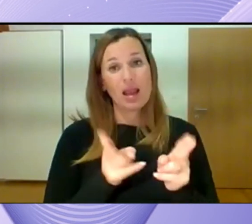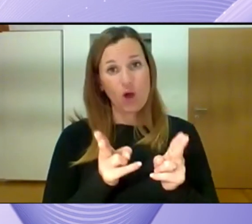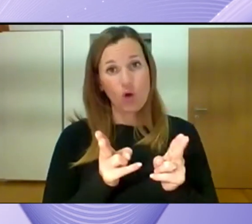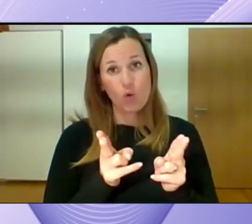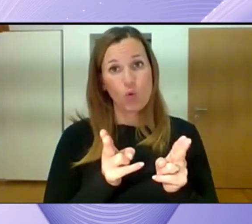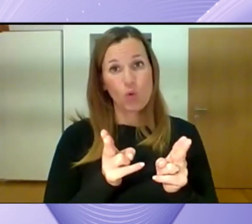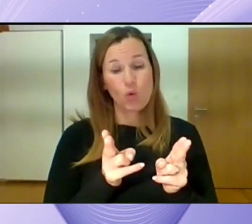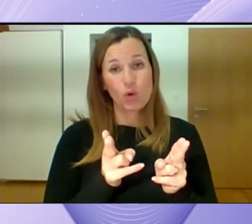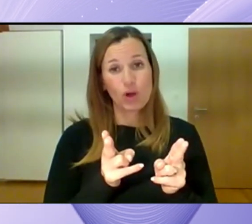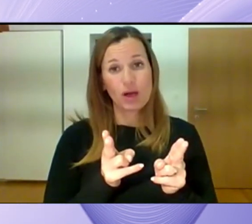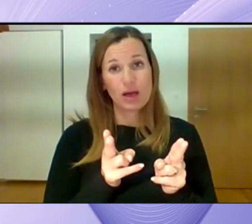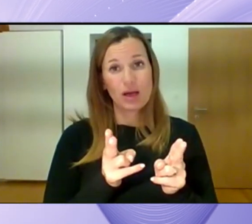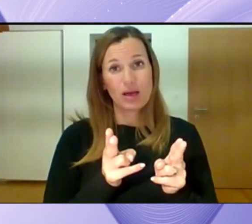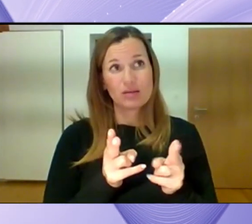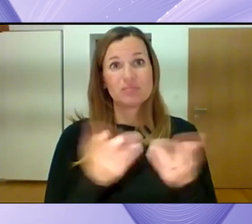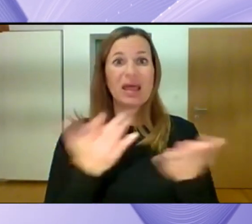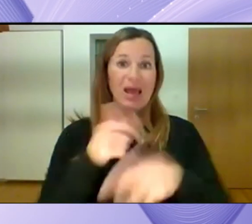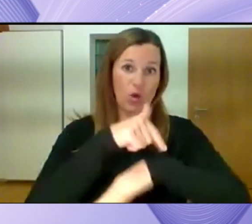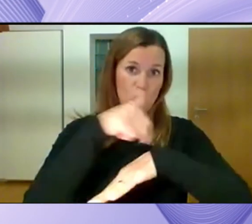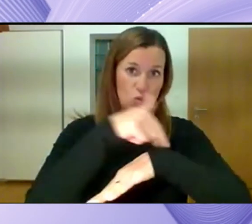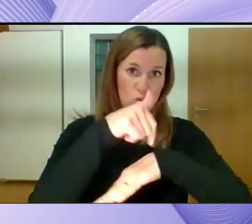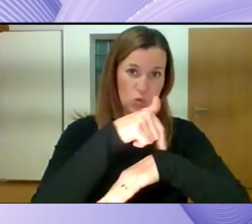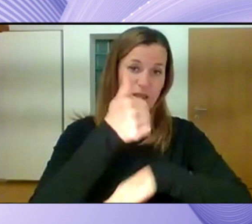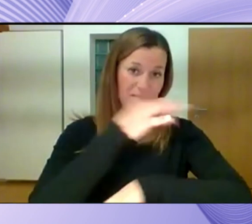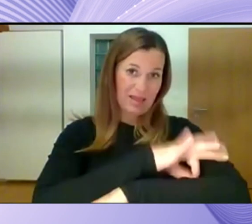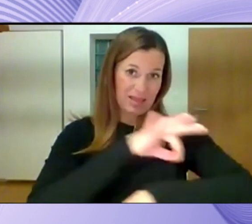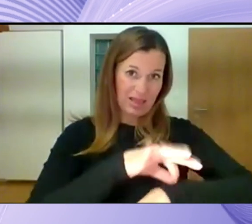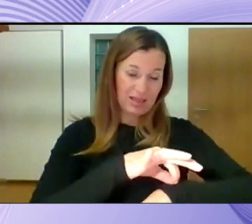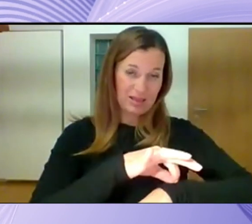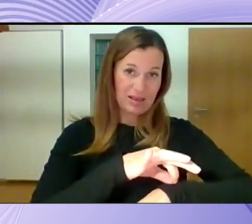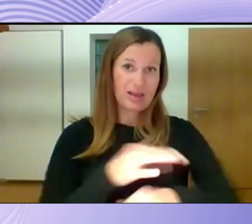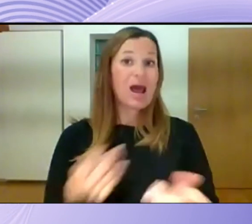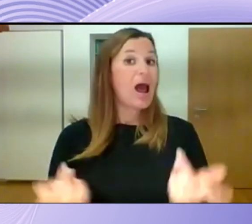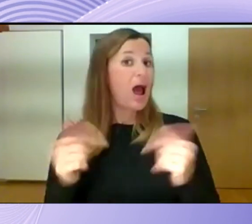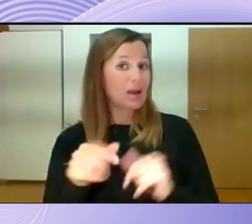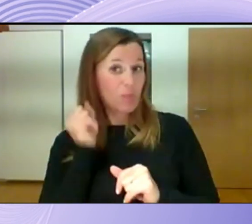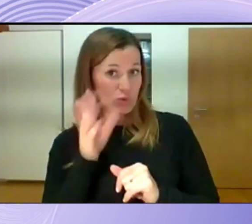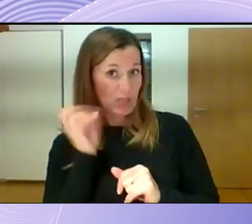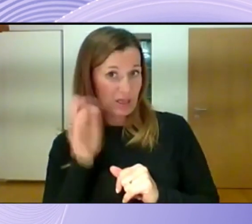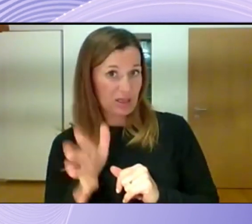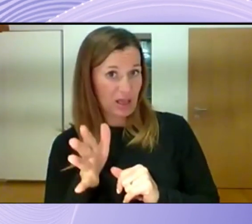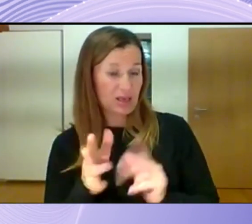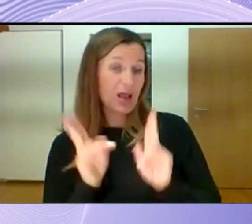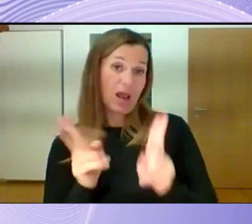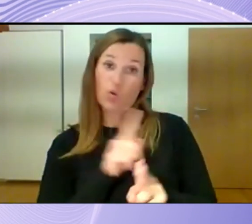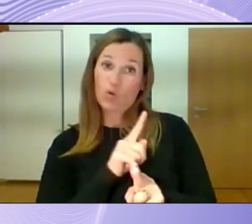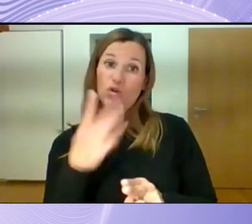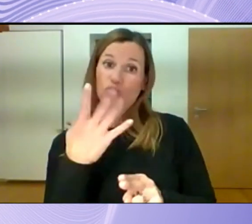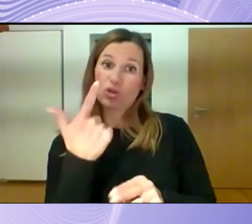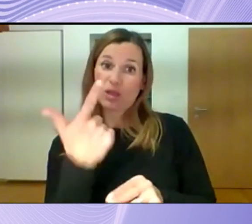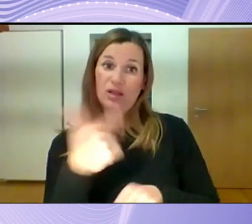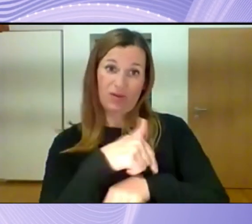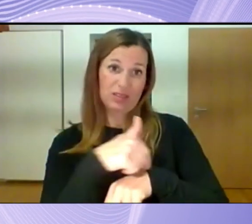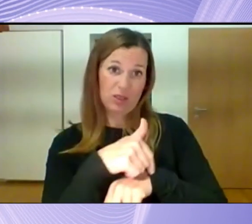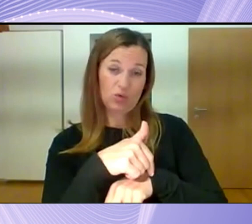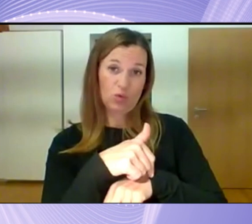na začetku čisto rekla, nekaj ur, tedenska ali pa dnevna. Lahko je do 24 ur,